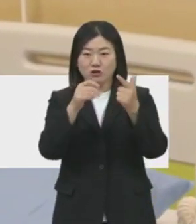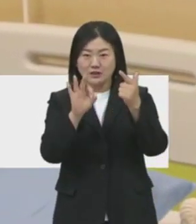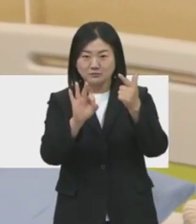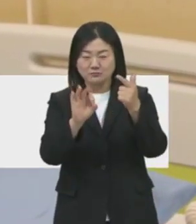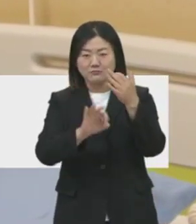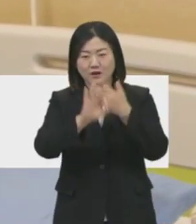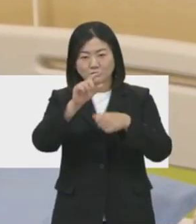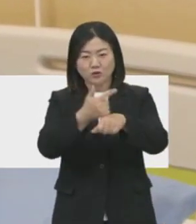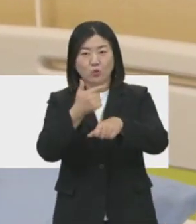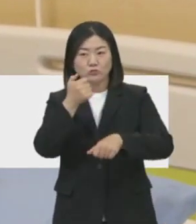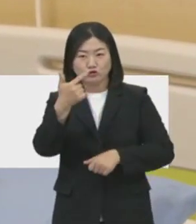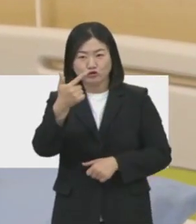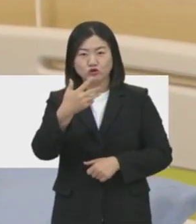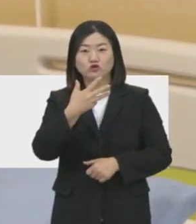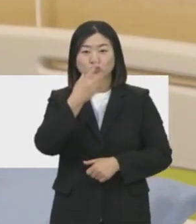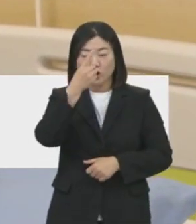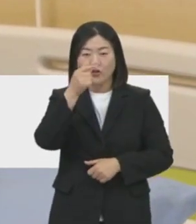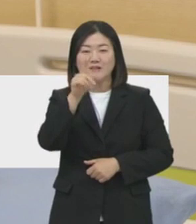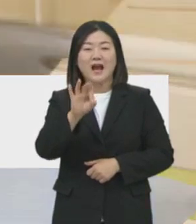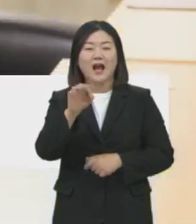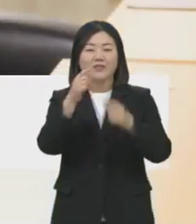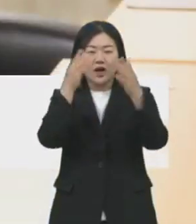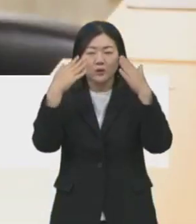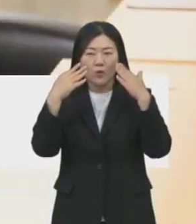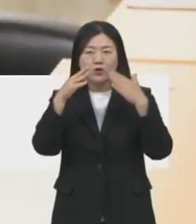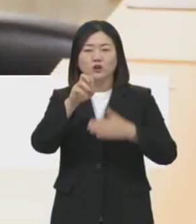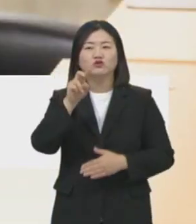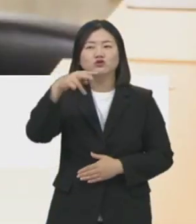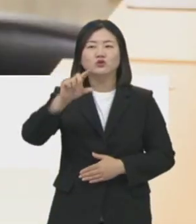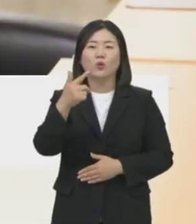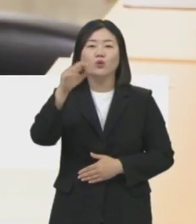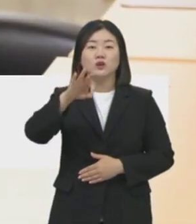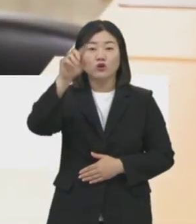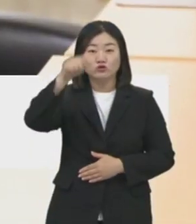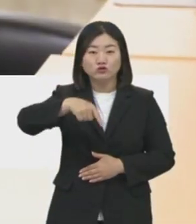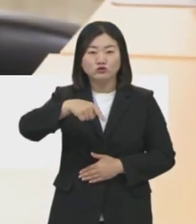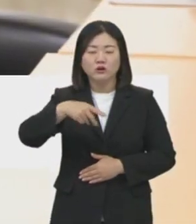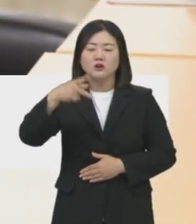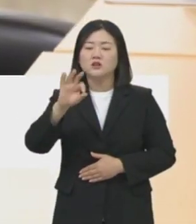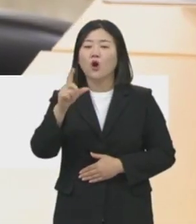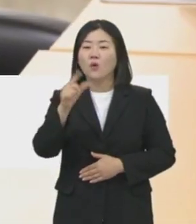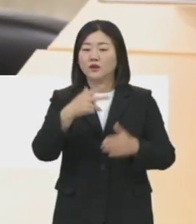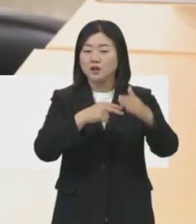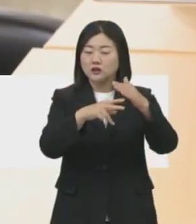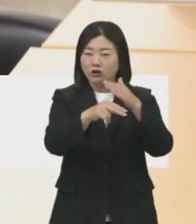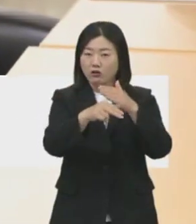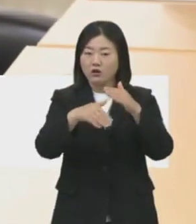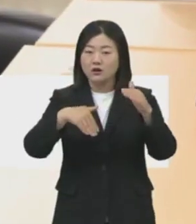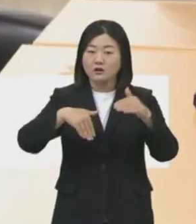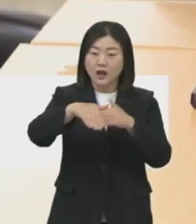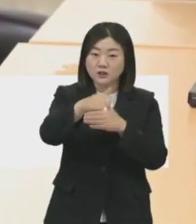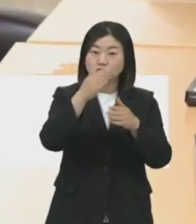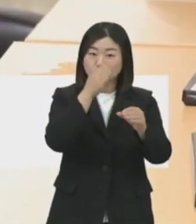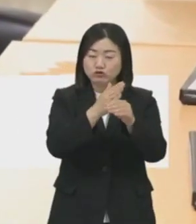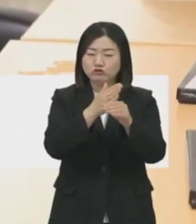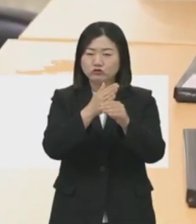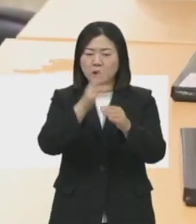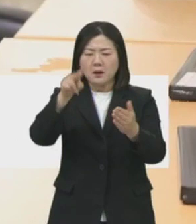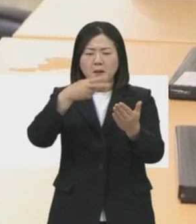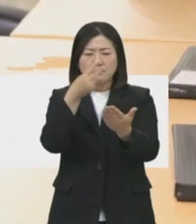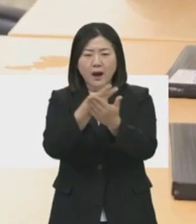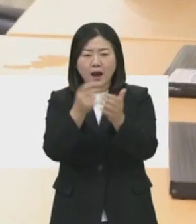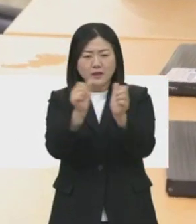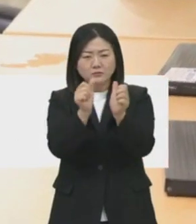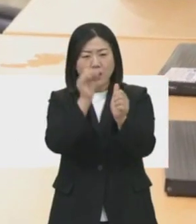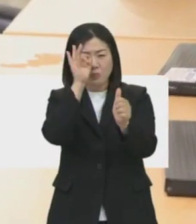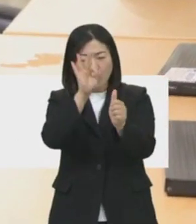56분 쯤 순천 양대 천안병원 소속 간호사 32살 조선우 씨는 성환역 향하는 지하철 이호선 출근길에 쓰러진